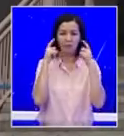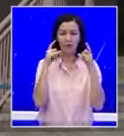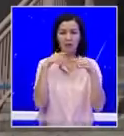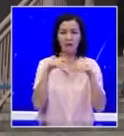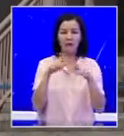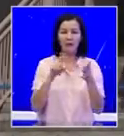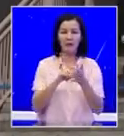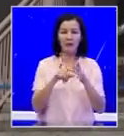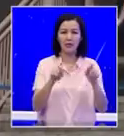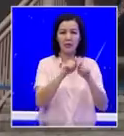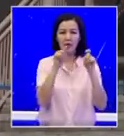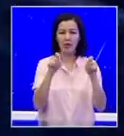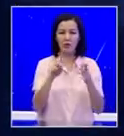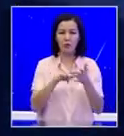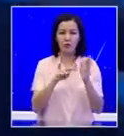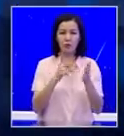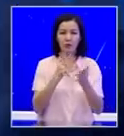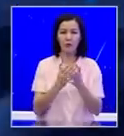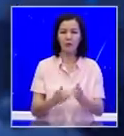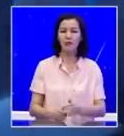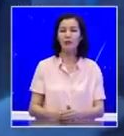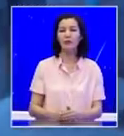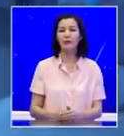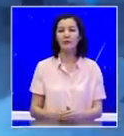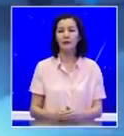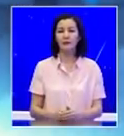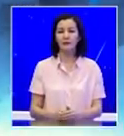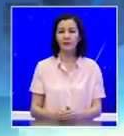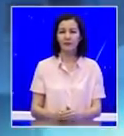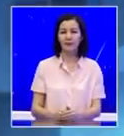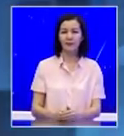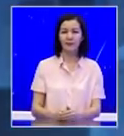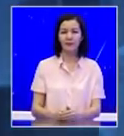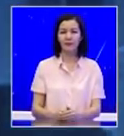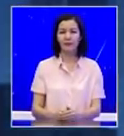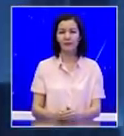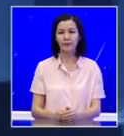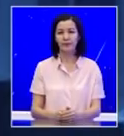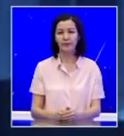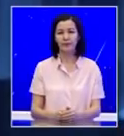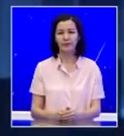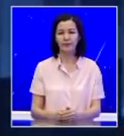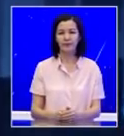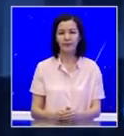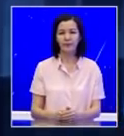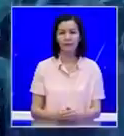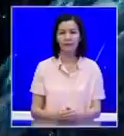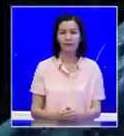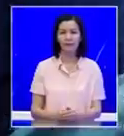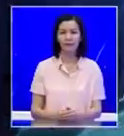тігетін цехтар ашуды жоспарлап отыр. Жарқын Нұрланұлы, Әсет Дүйсенбек, Жетісу телеарнасы.